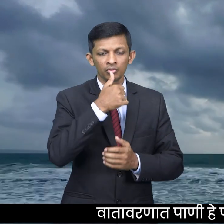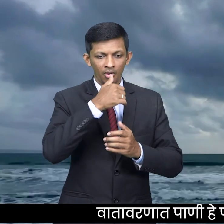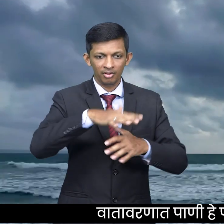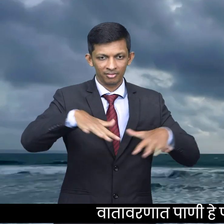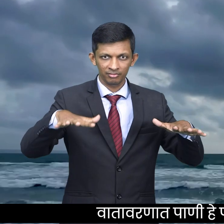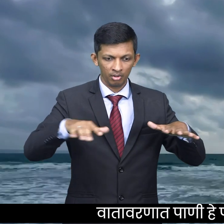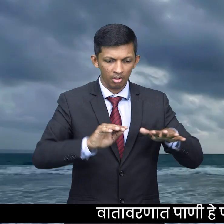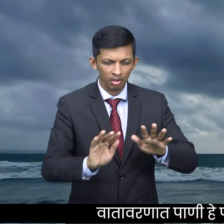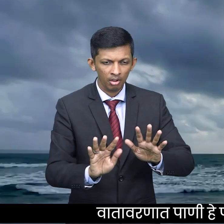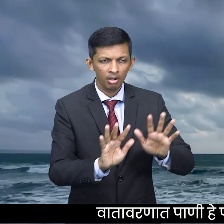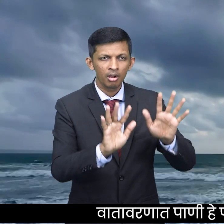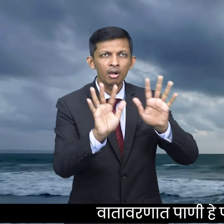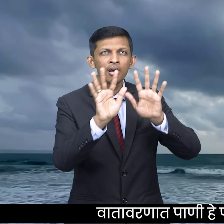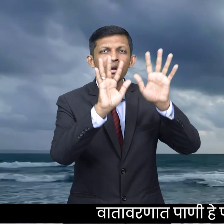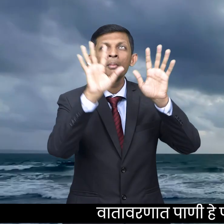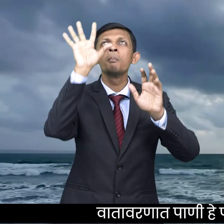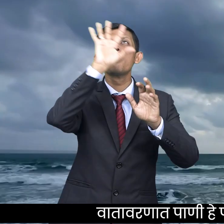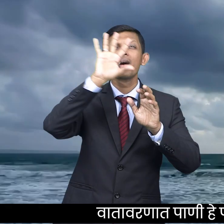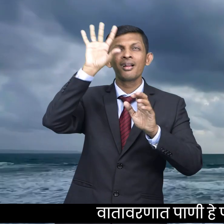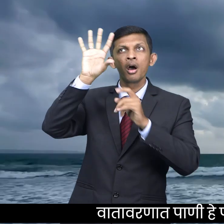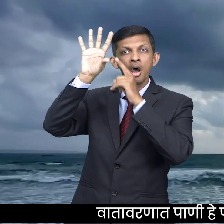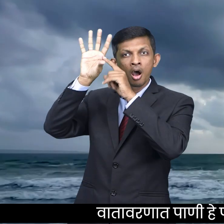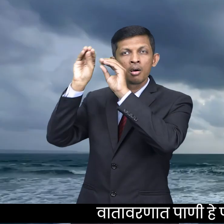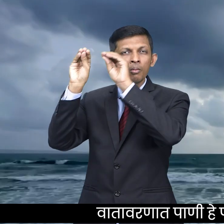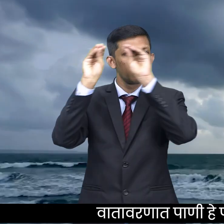वातावरणात पाणी हे पाण्याची वाफ आणि ढगांच्या स्वरूपात असते.